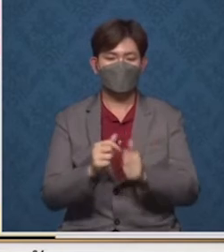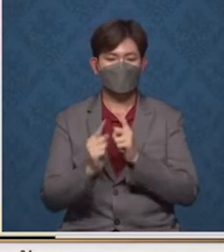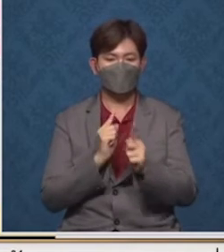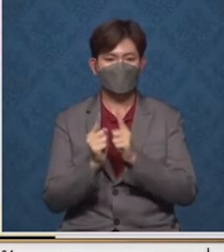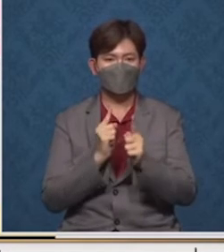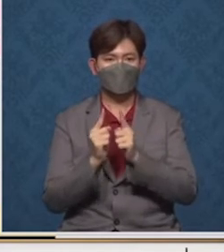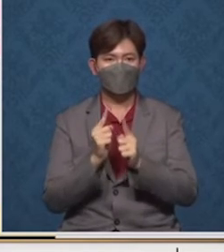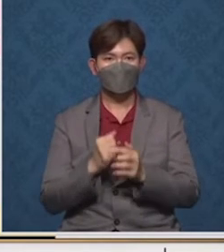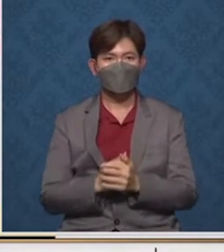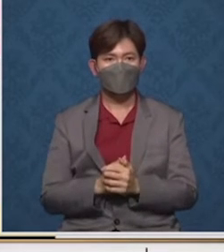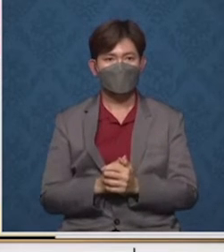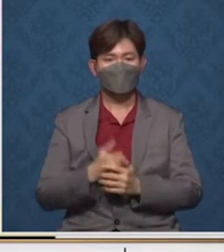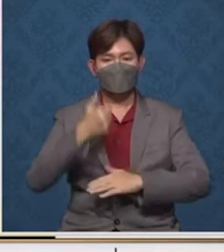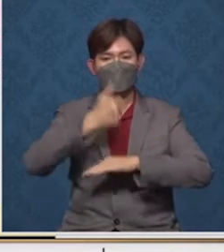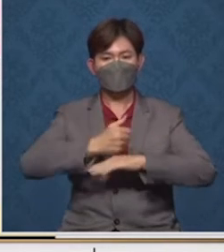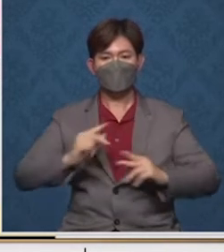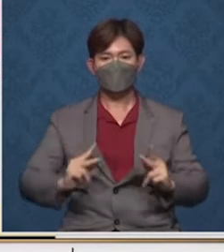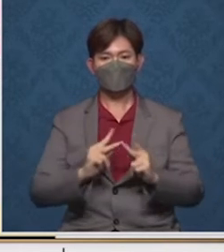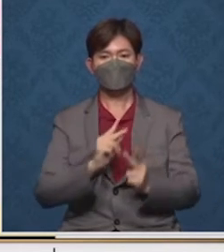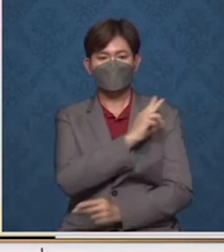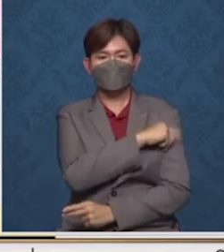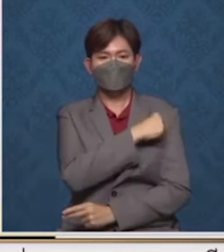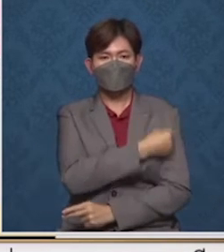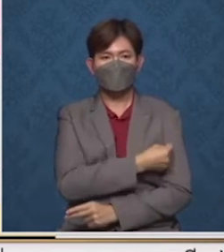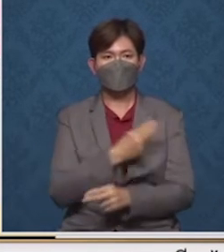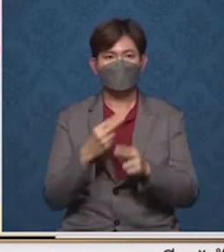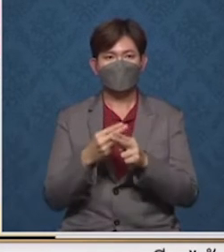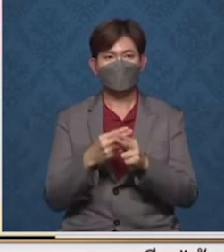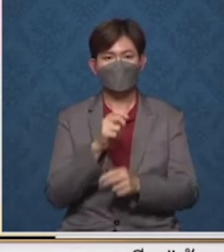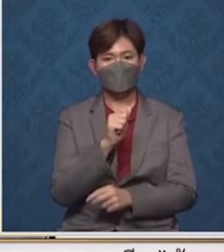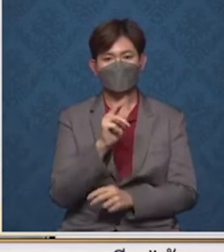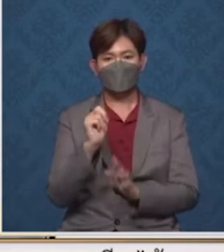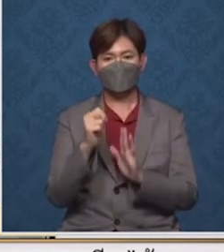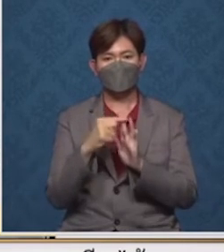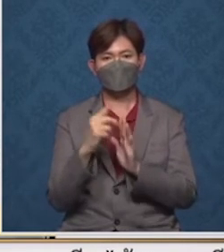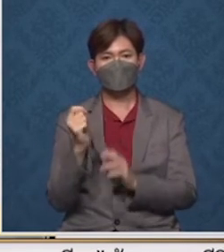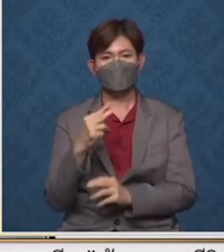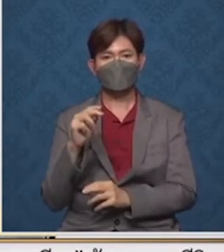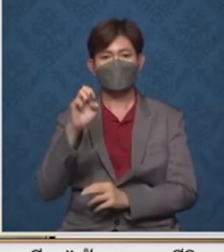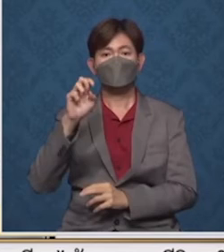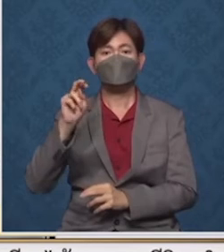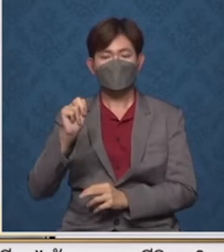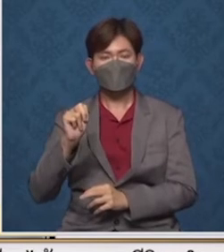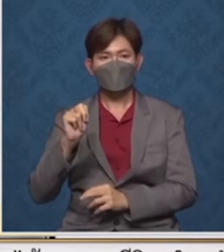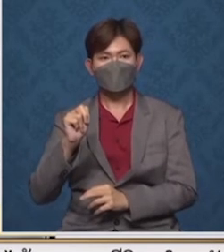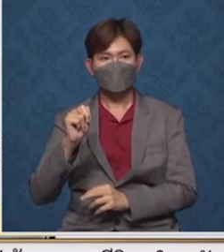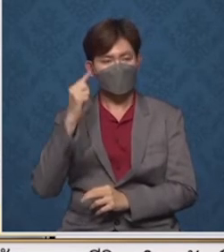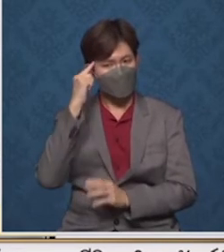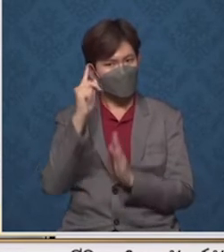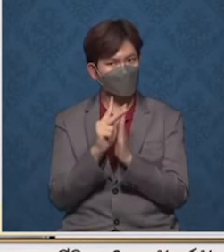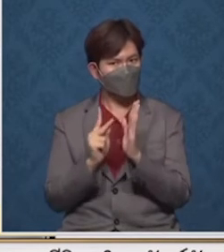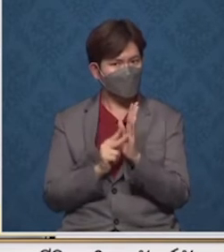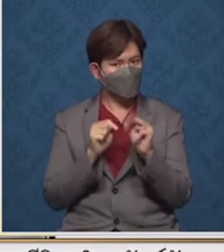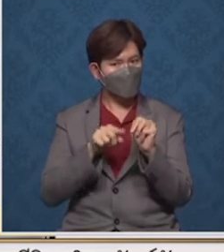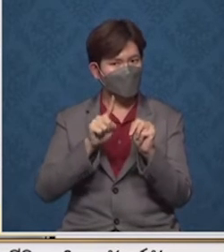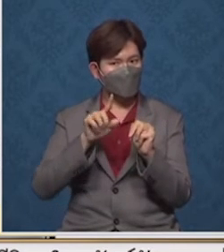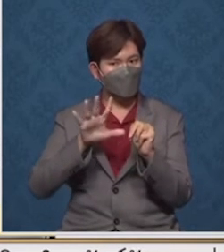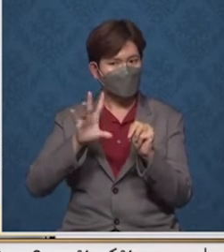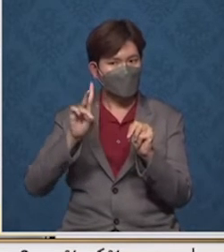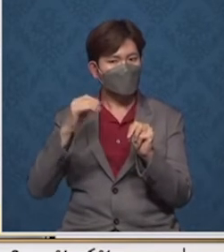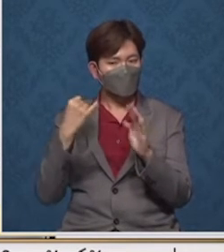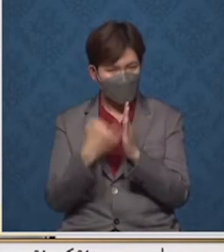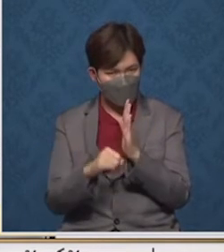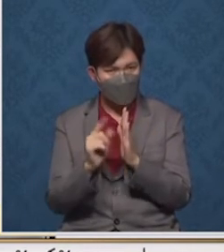อนุทินชาญวีรกุลครับที่ผมกล่าวหาเขาเนี่ยจะโดนเนื้อ 7ด้วยเนี่ยมีการจัดซื้อจัดจ้าง